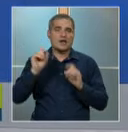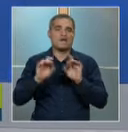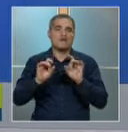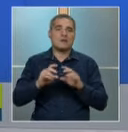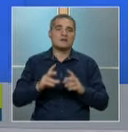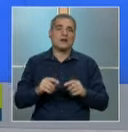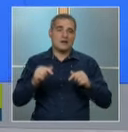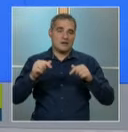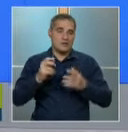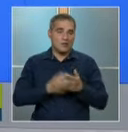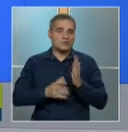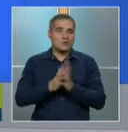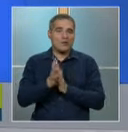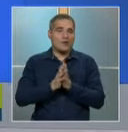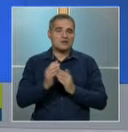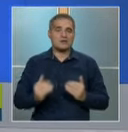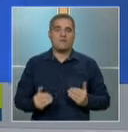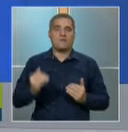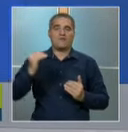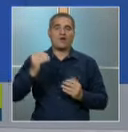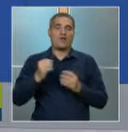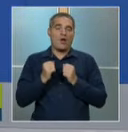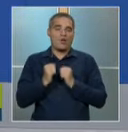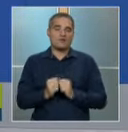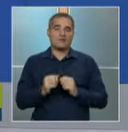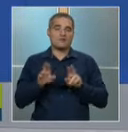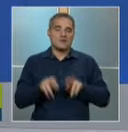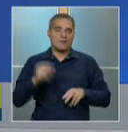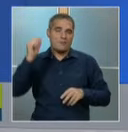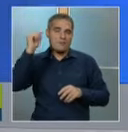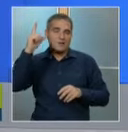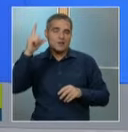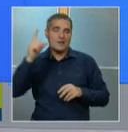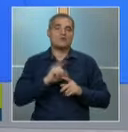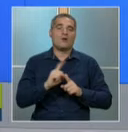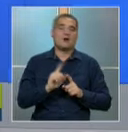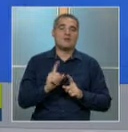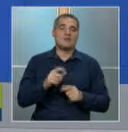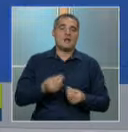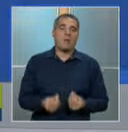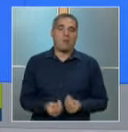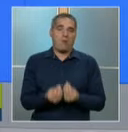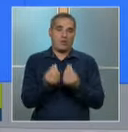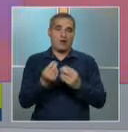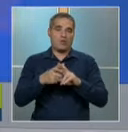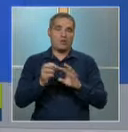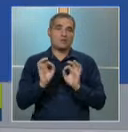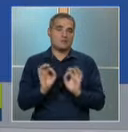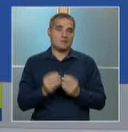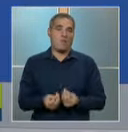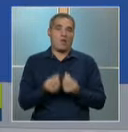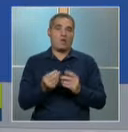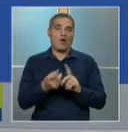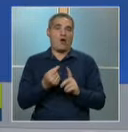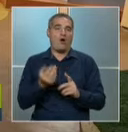подобри информацията. Просто хората им се повдигат очакванията и затова остават впечатлението, че не се подобряваме, но в действителност сме много